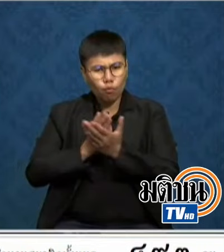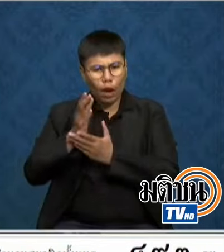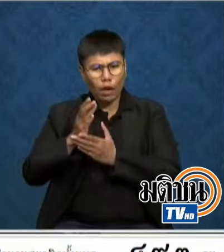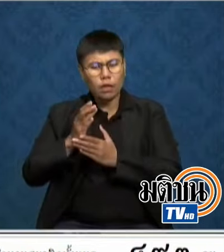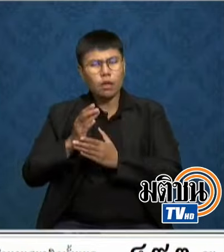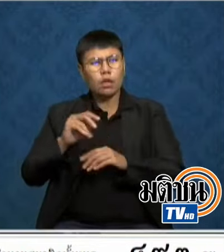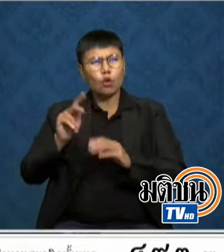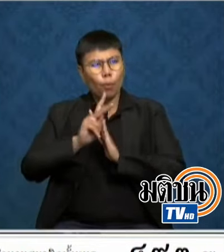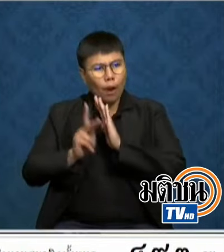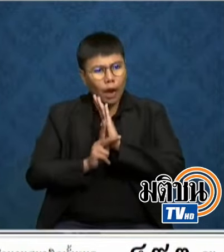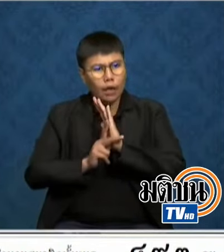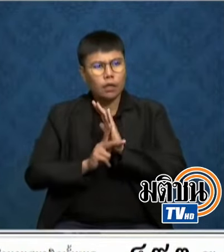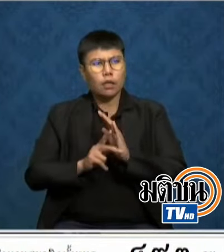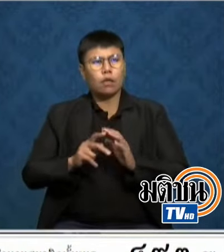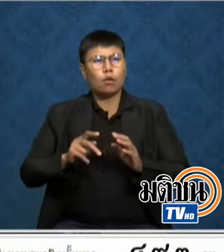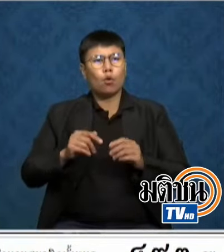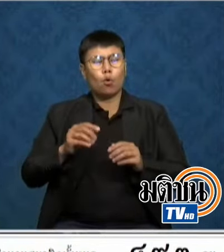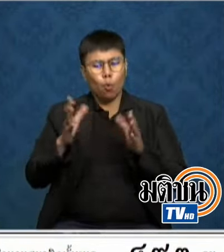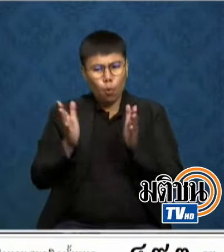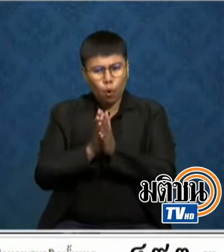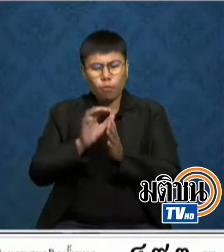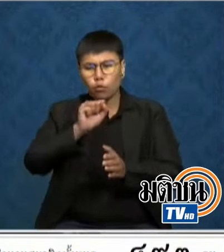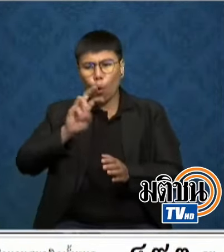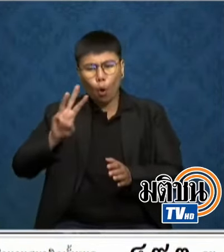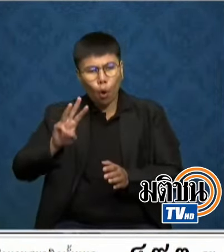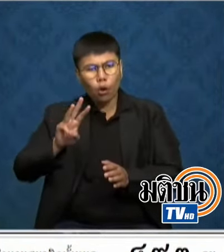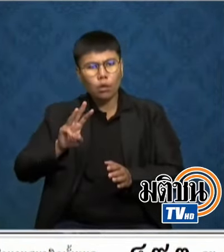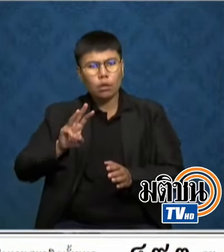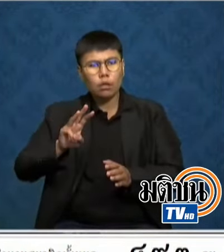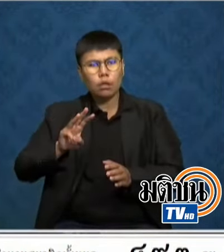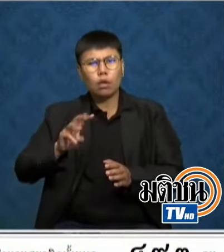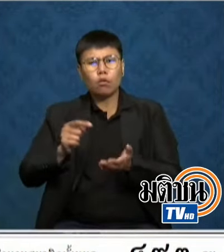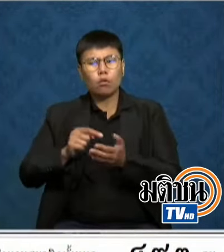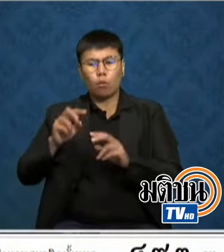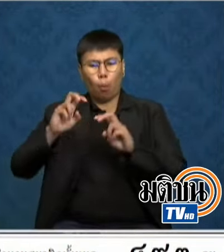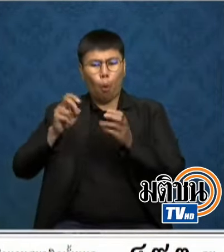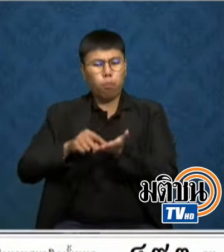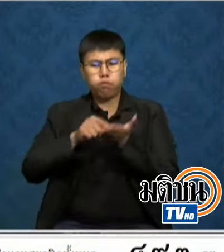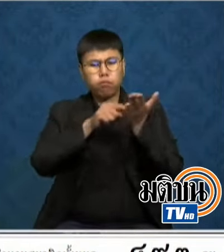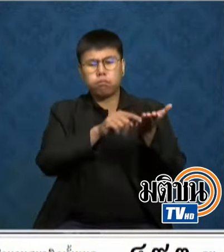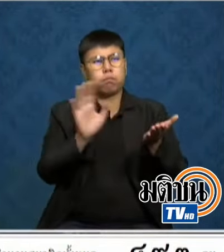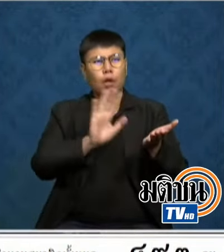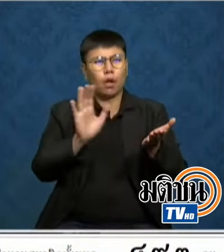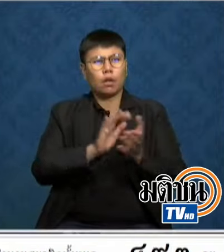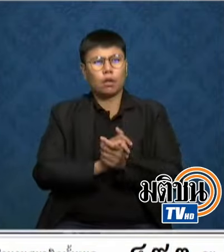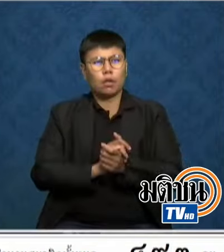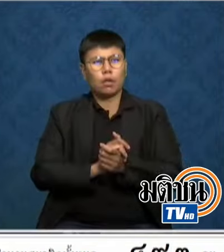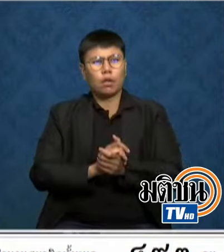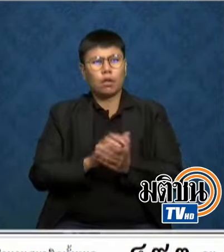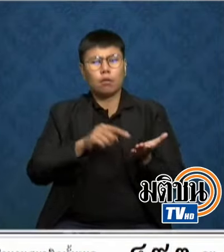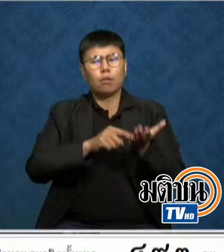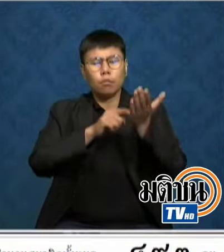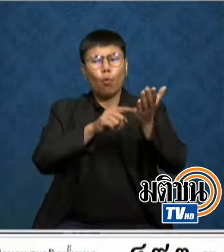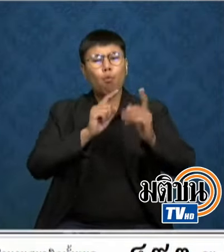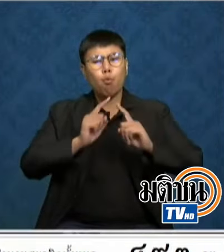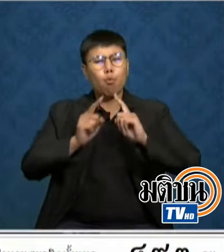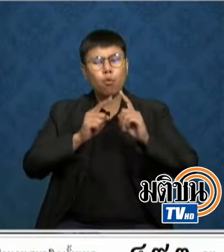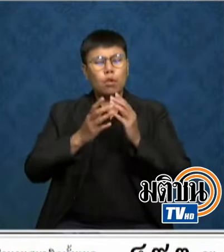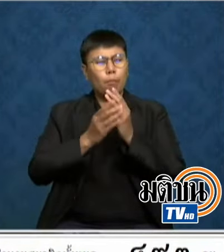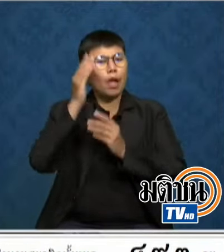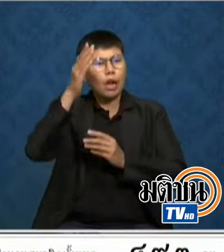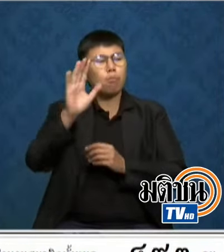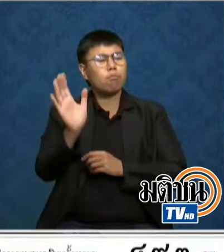งอยู่ในสภาแห่งนี้รวมถึงสภาวุฒิสภาด้วยบอกว่าอย่าไปยกรัฐสภาโลกของประจำประเทศไทยอย่าไปยกในเวทีระหว่างประเทศที่จะไปอาทิ